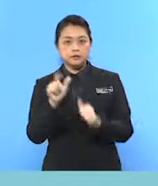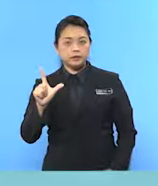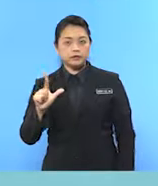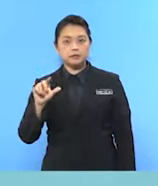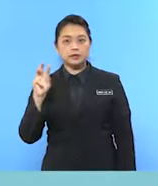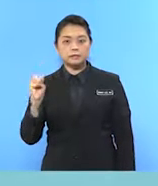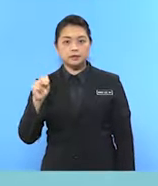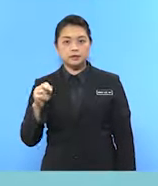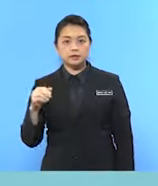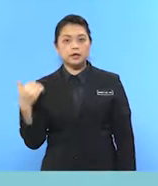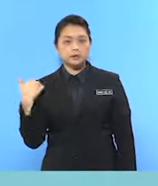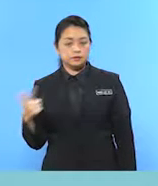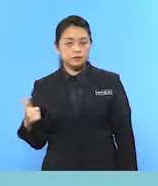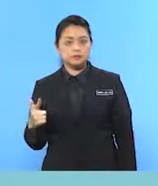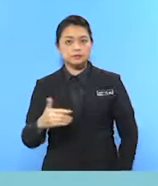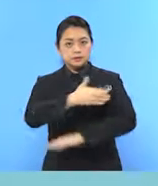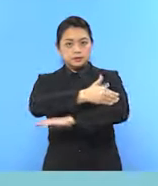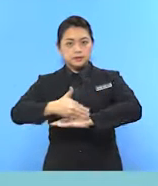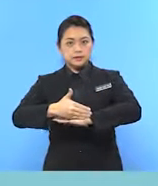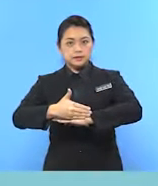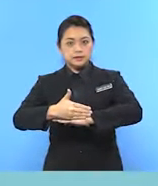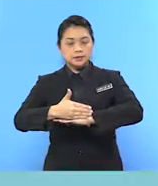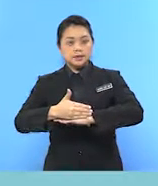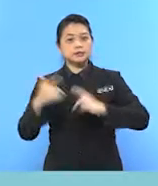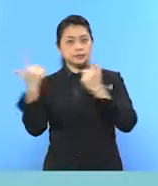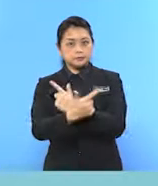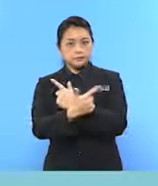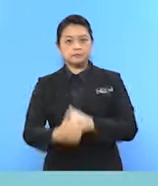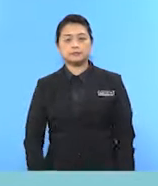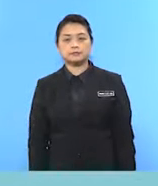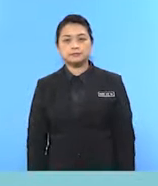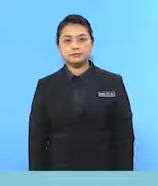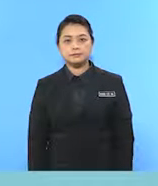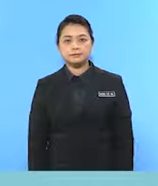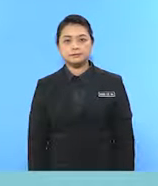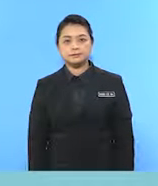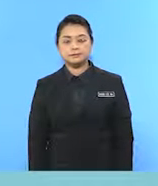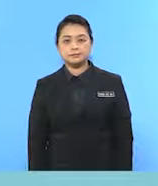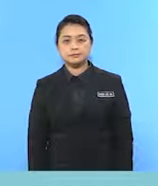MN dikenali sebagai sisi bertentangan.